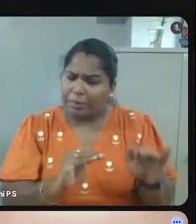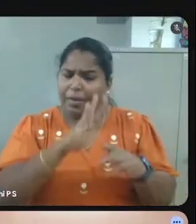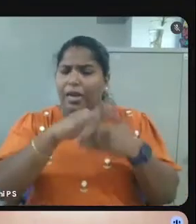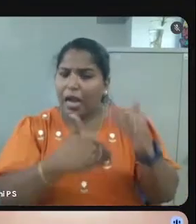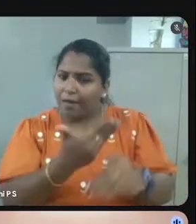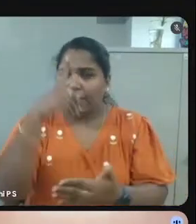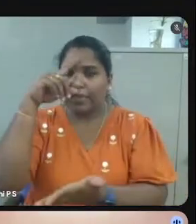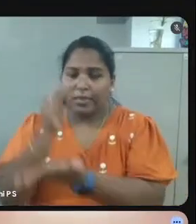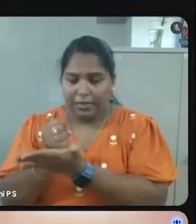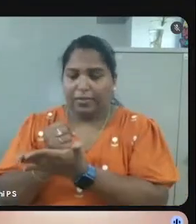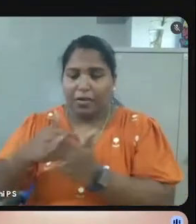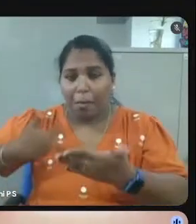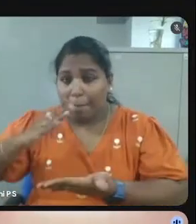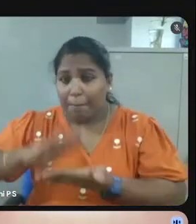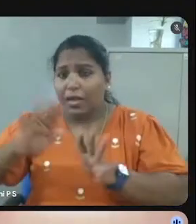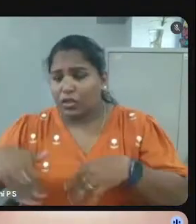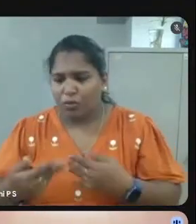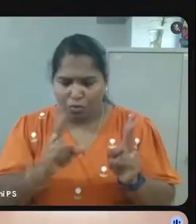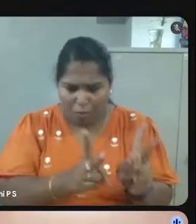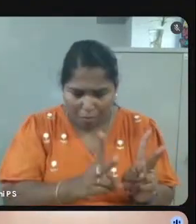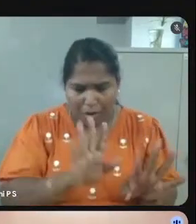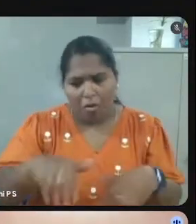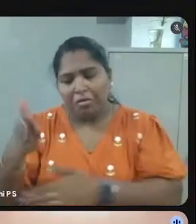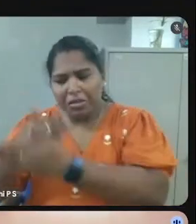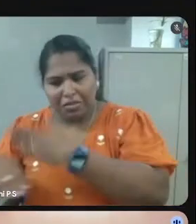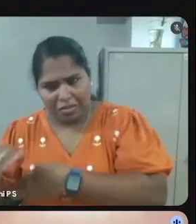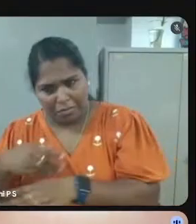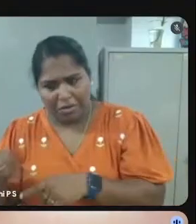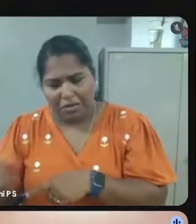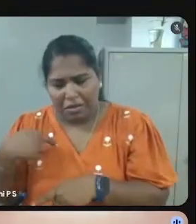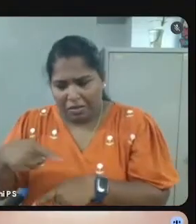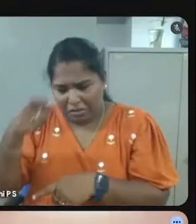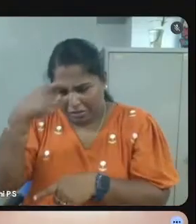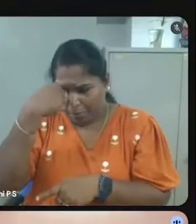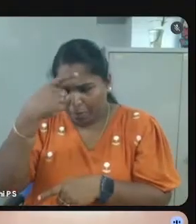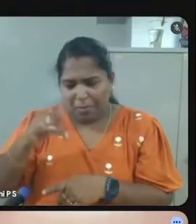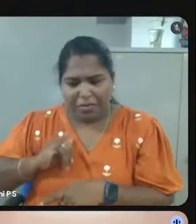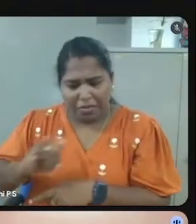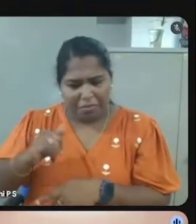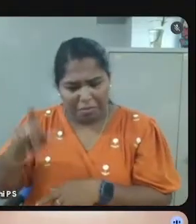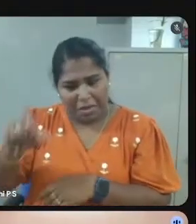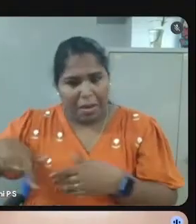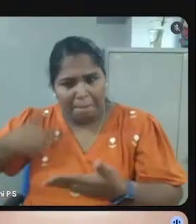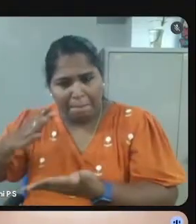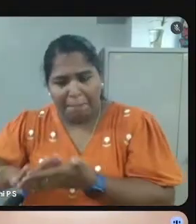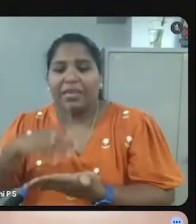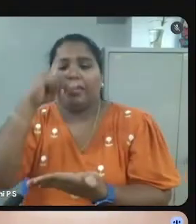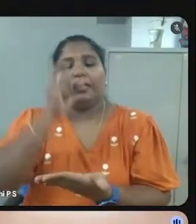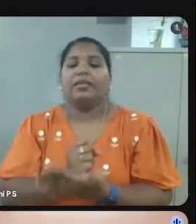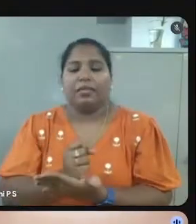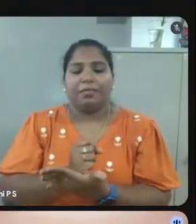ഒരു കാര്യത്തിലേക്ക് തീരുമാനം എടുക്കാൻ പറ്റൂ. നോർമൽ വേണോ, ആളുടെ സെയിം ഇഷ്യൂ ഉള്ള ആള് വേണോ എന്നൊക്കെ നമുക്ക് തീരുമാനം എടുക്കാൻ